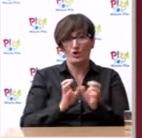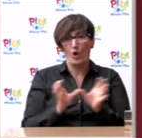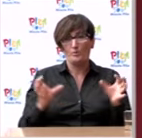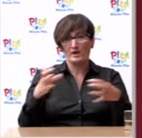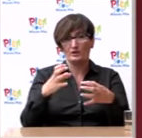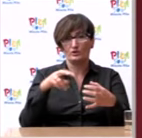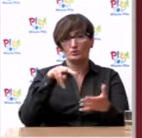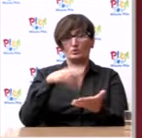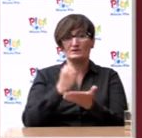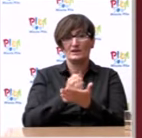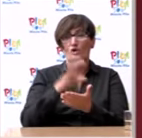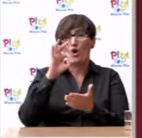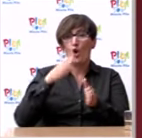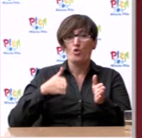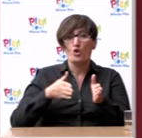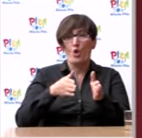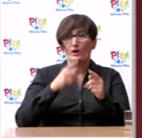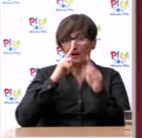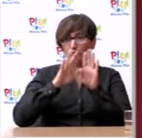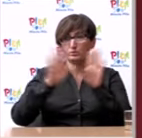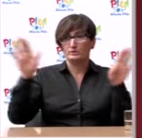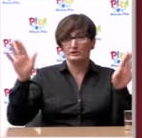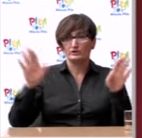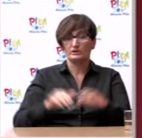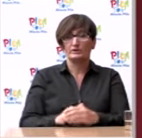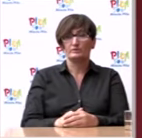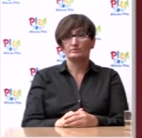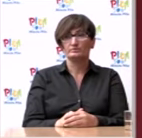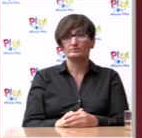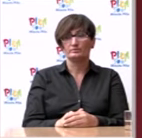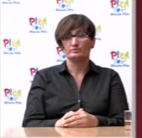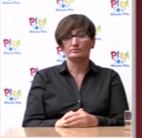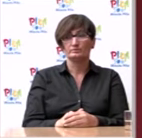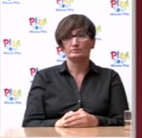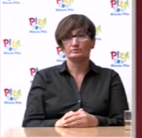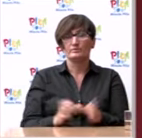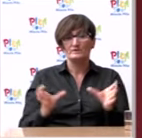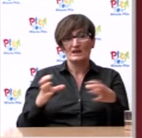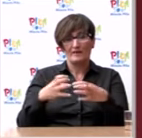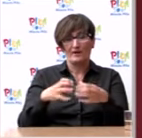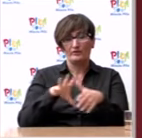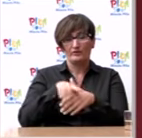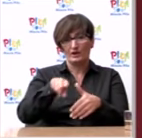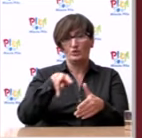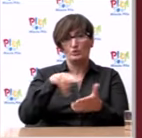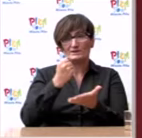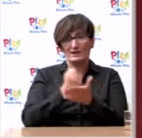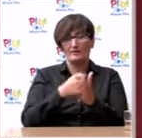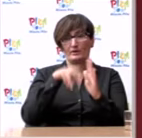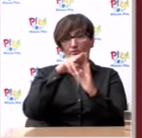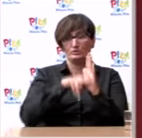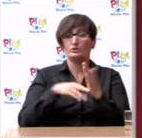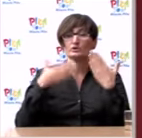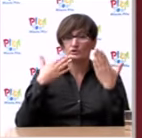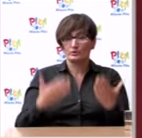o drogach publicznych i stosuje się wszystkie zawarte w tej ustawie po prostu przepisy.